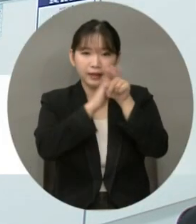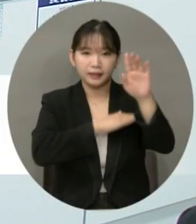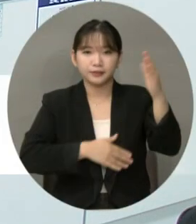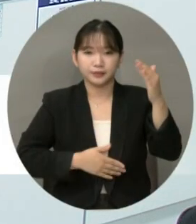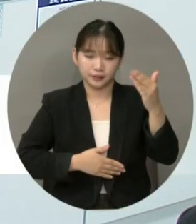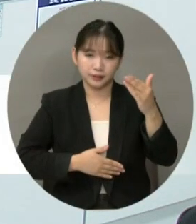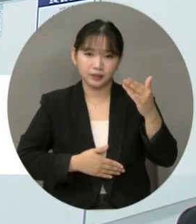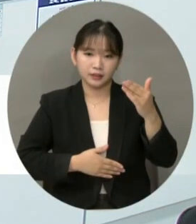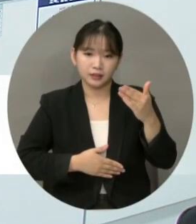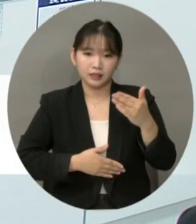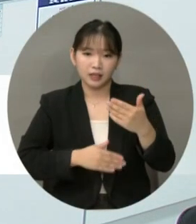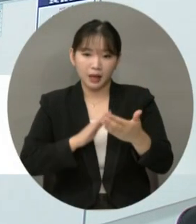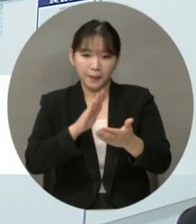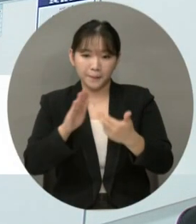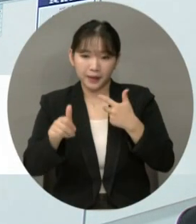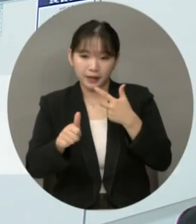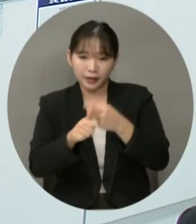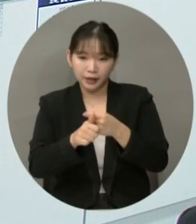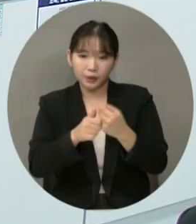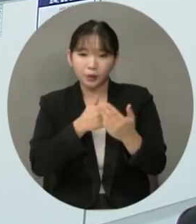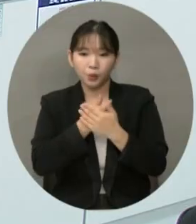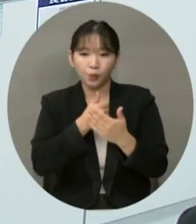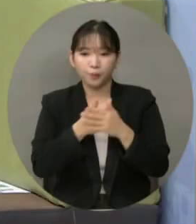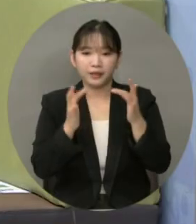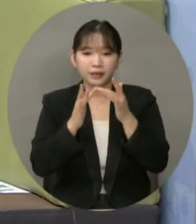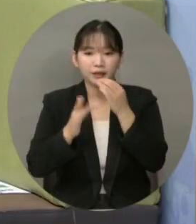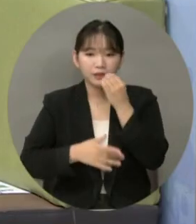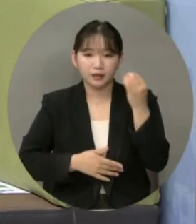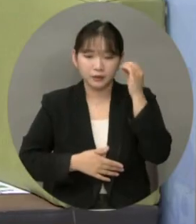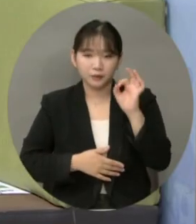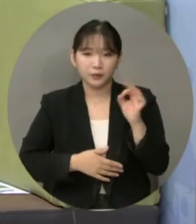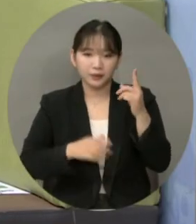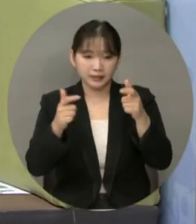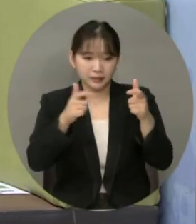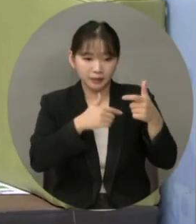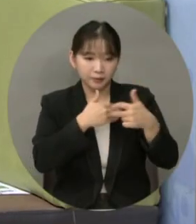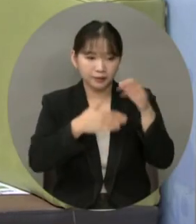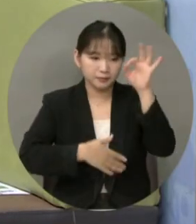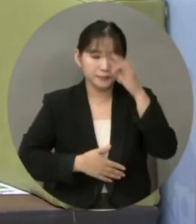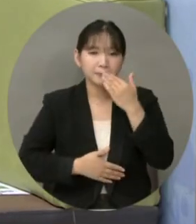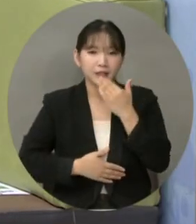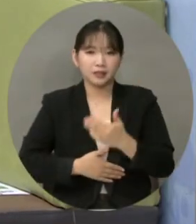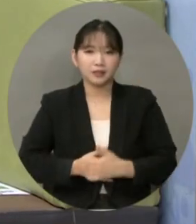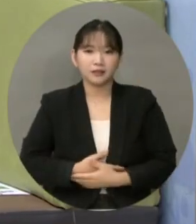되고 예방 접종 도움이 누리집을 통해서 지역별 의료 기간을 확인할 수가 있습니다 m